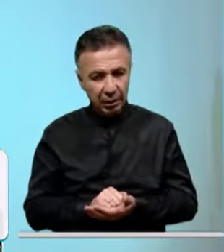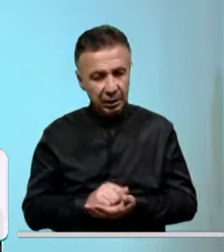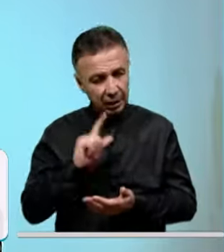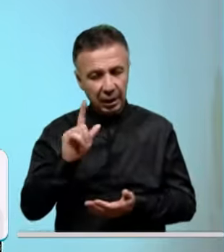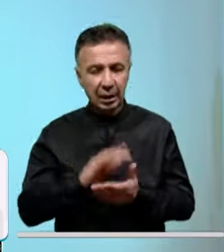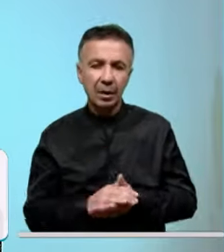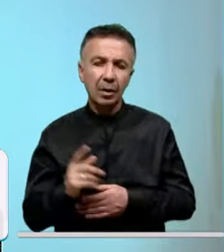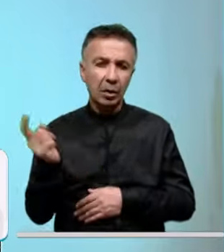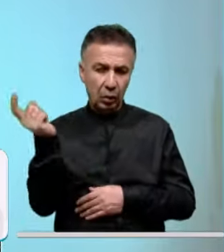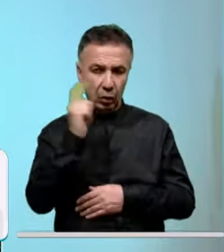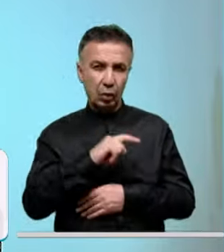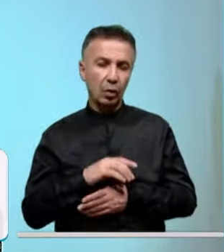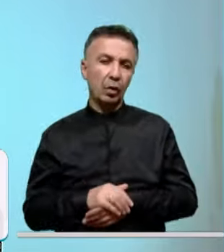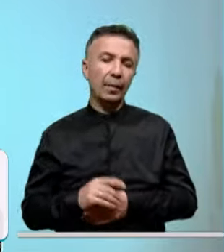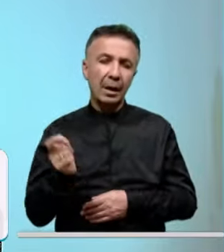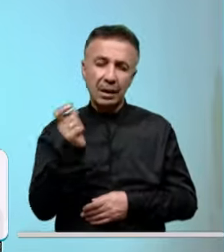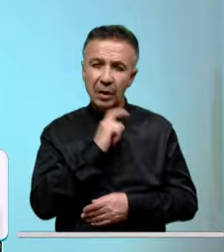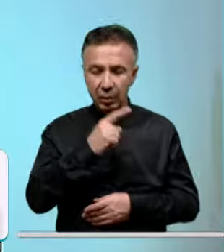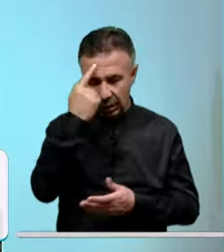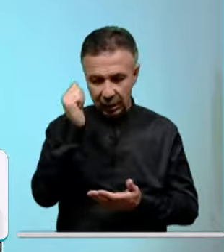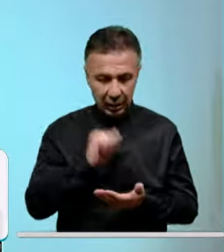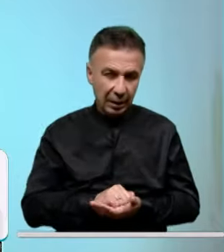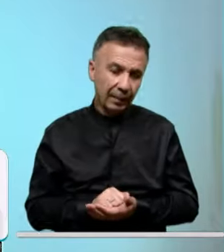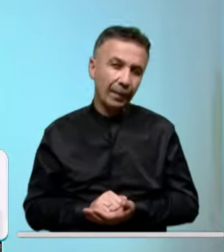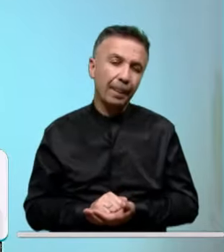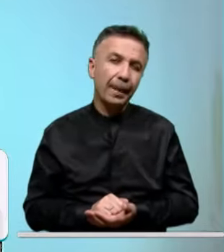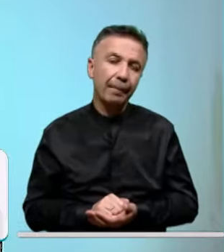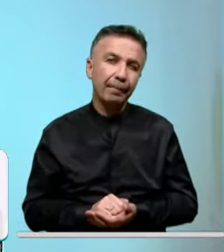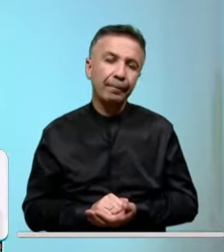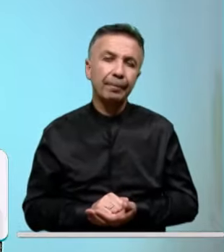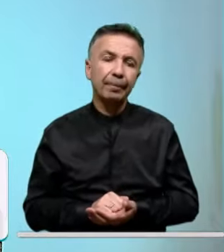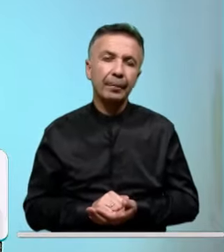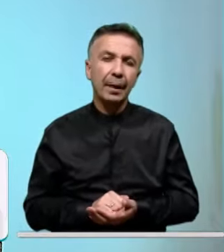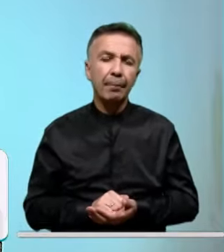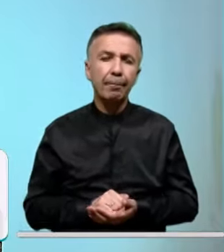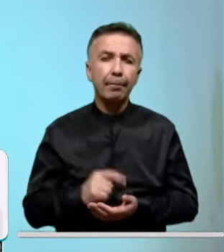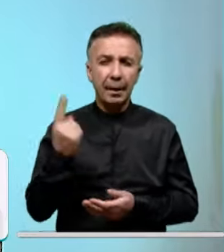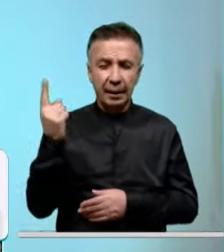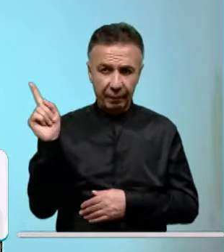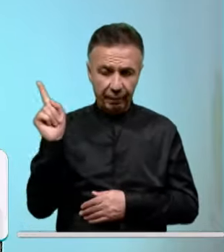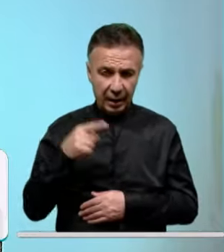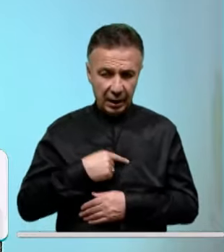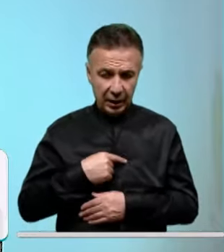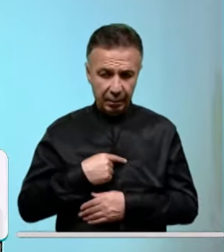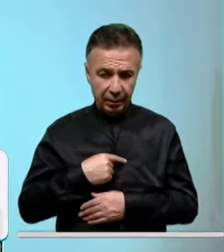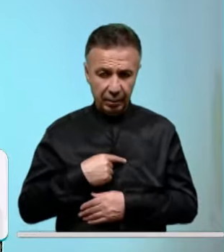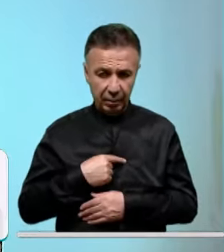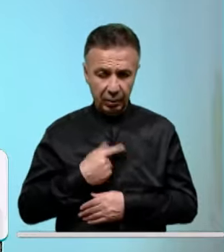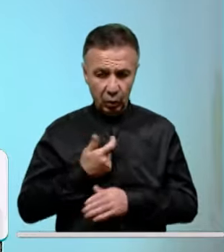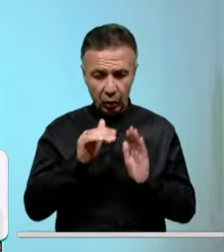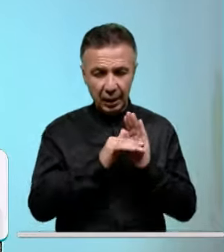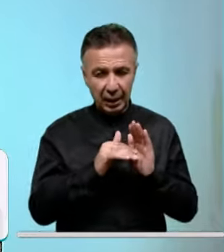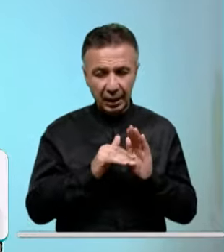Çünkü sehiv secdesi ya da yanılma secdesi bir vacibin terk ya